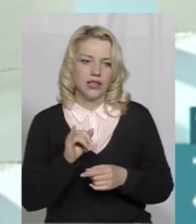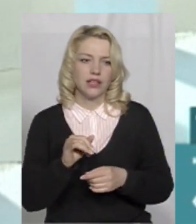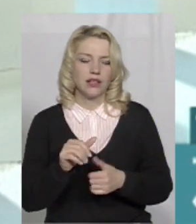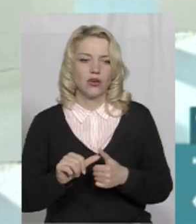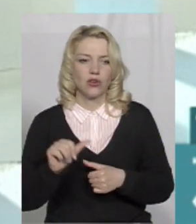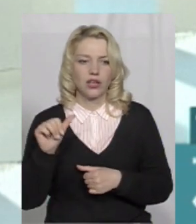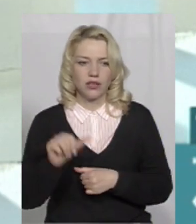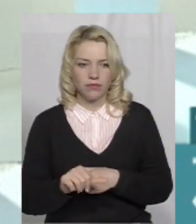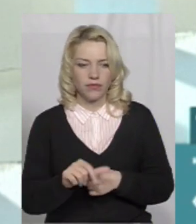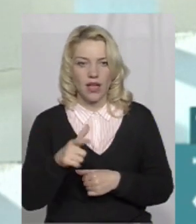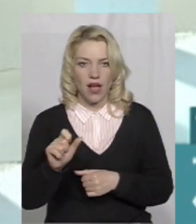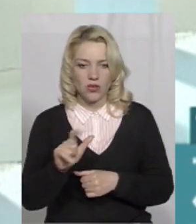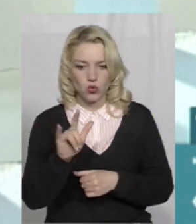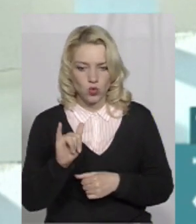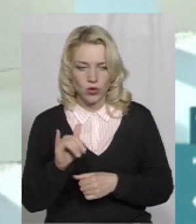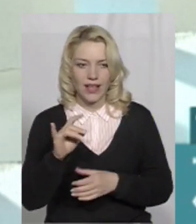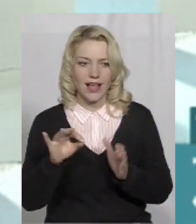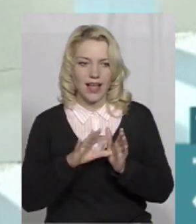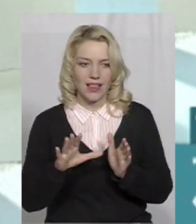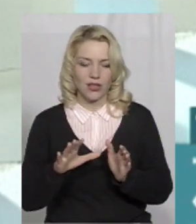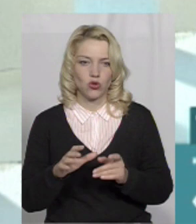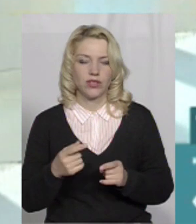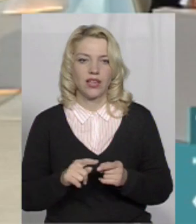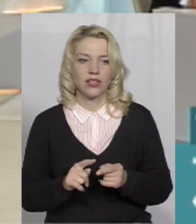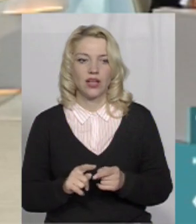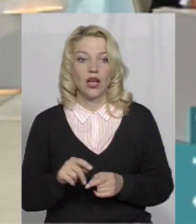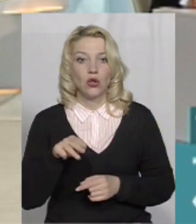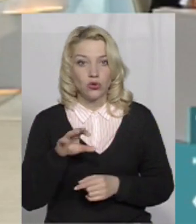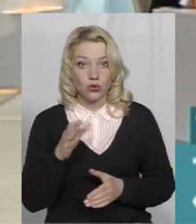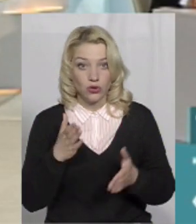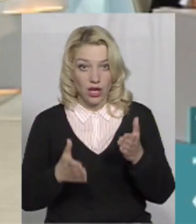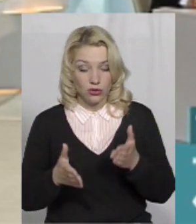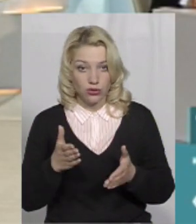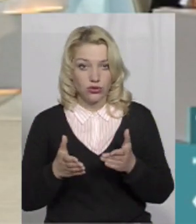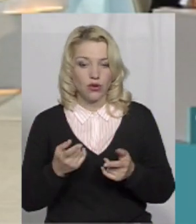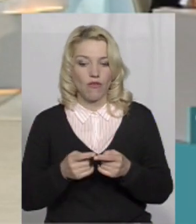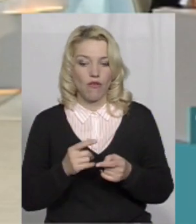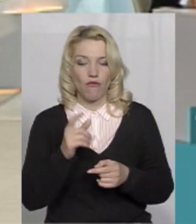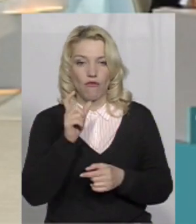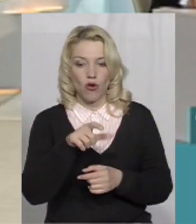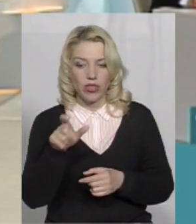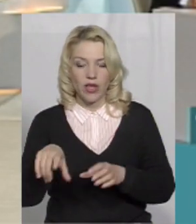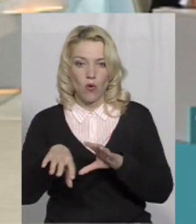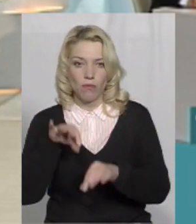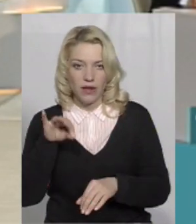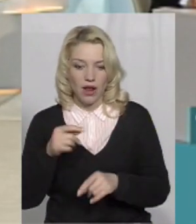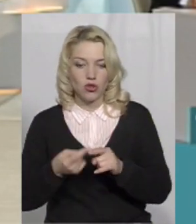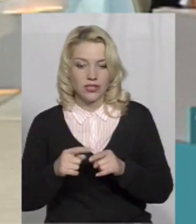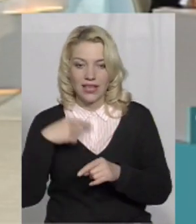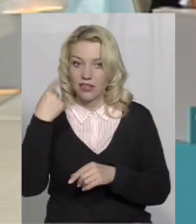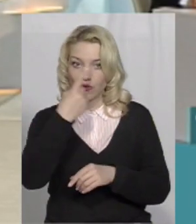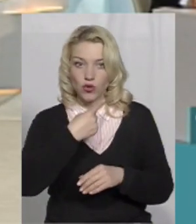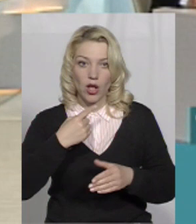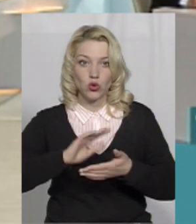крім газу і електроенергії, так? То якщо вони обирають цю індивідуальний